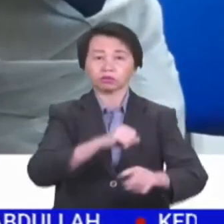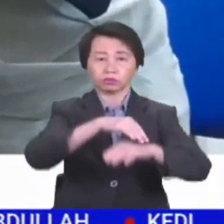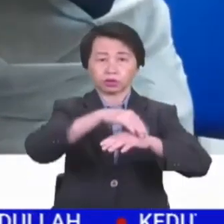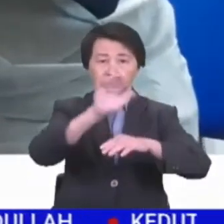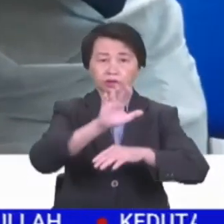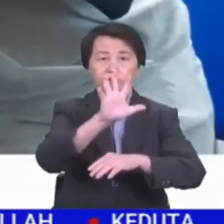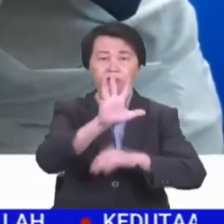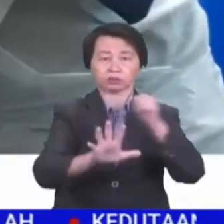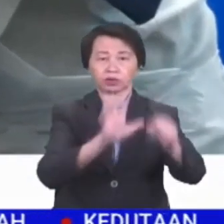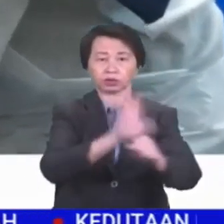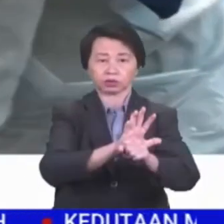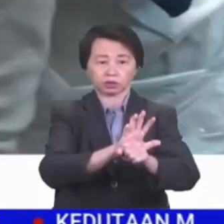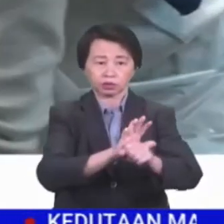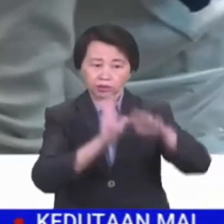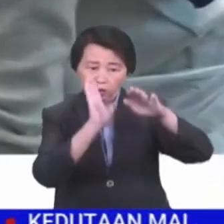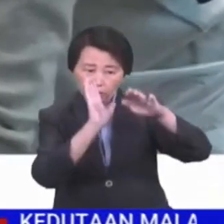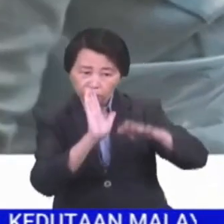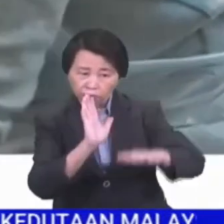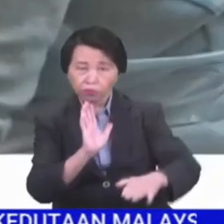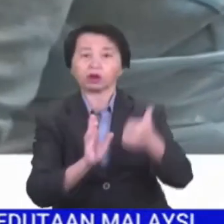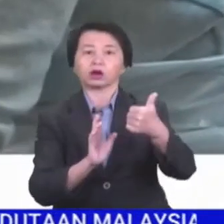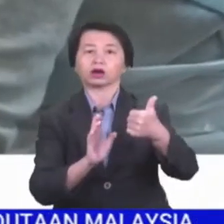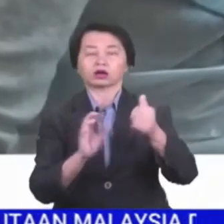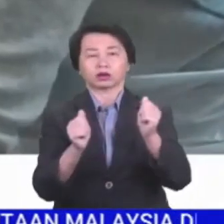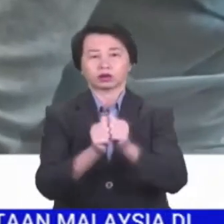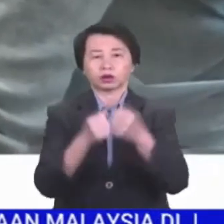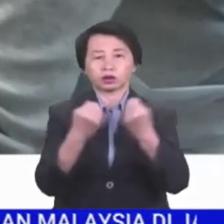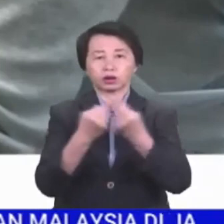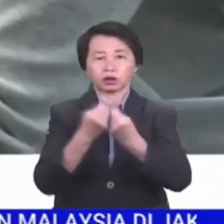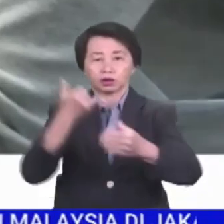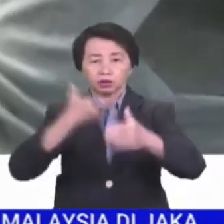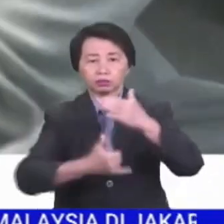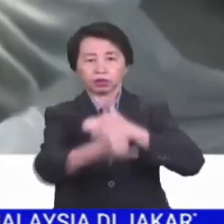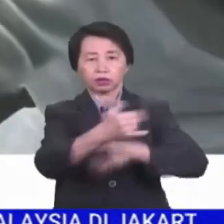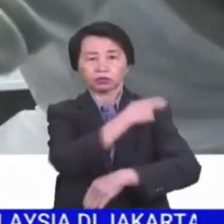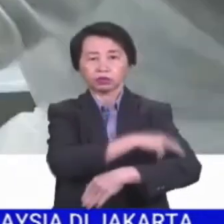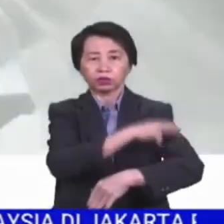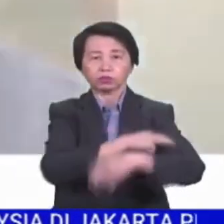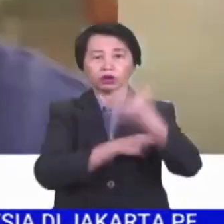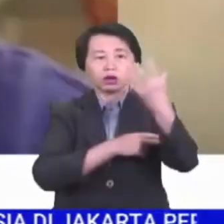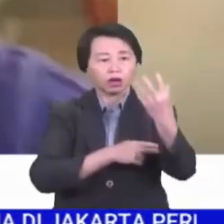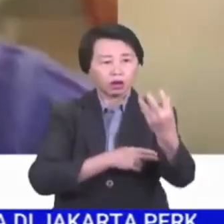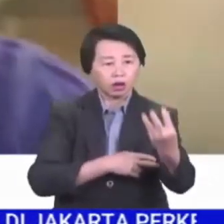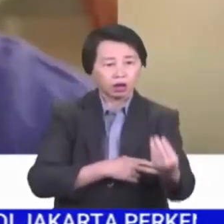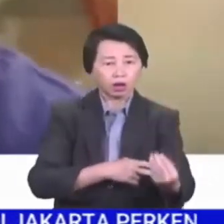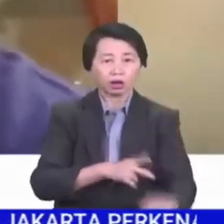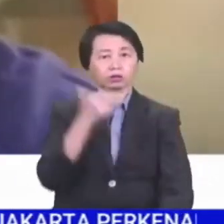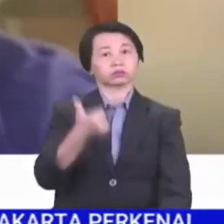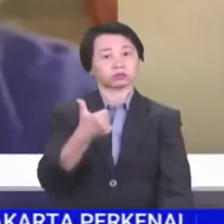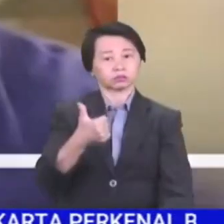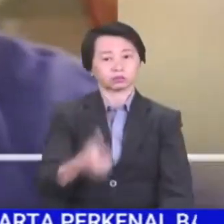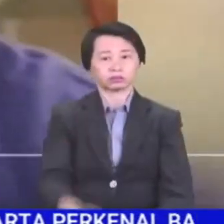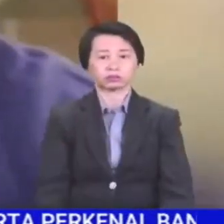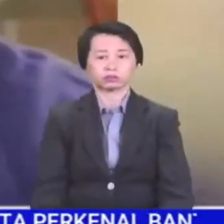5 tahun, berkurangan. Begitu juga dengan kadar kemasukan ke hospital. Program